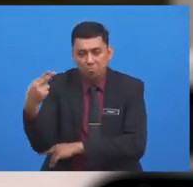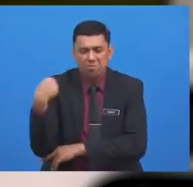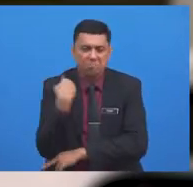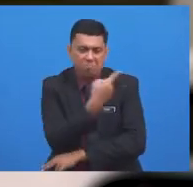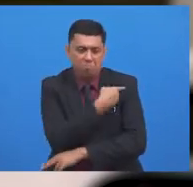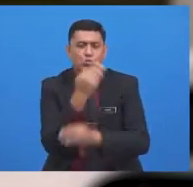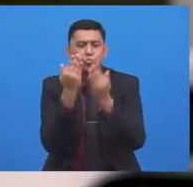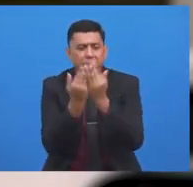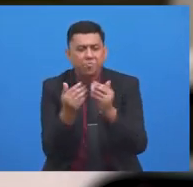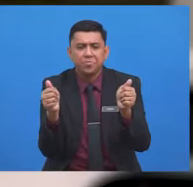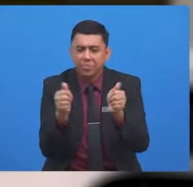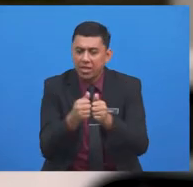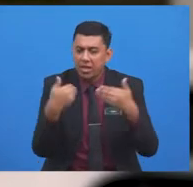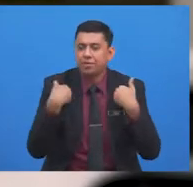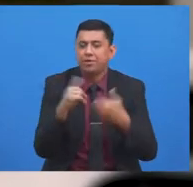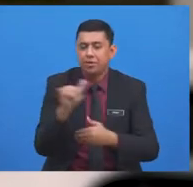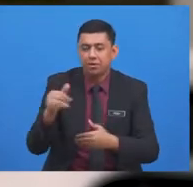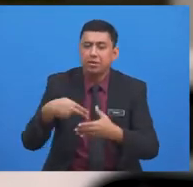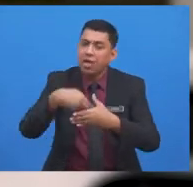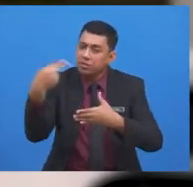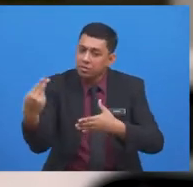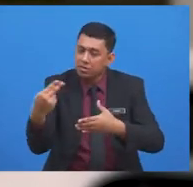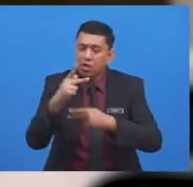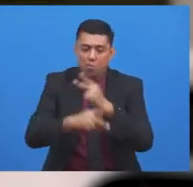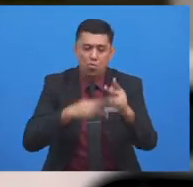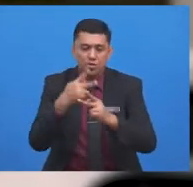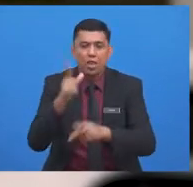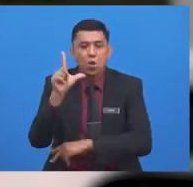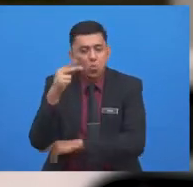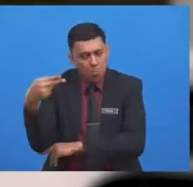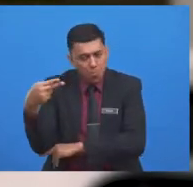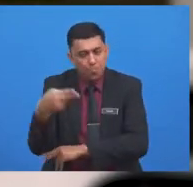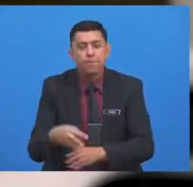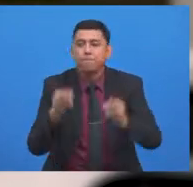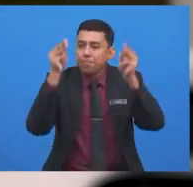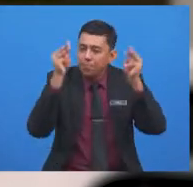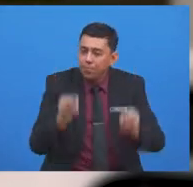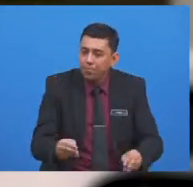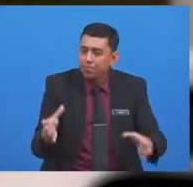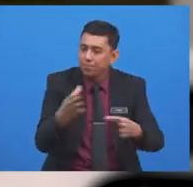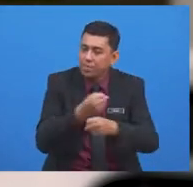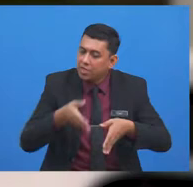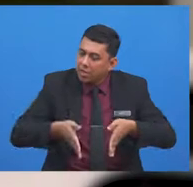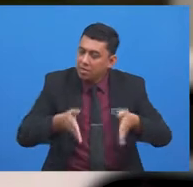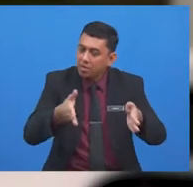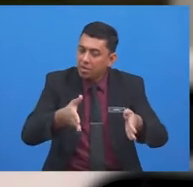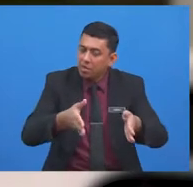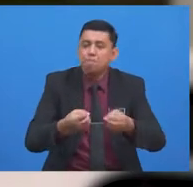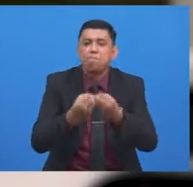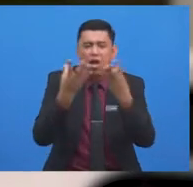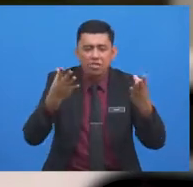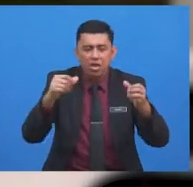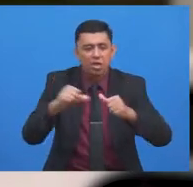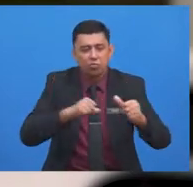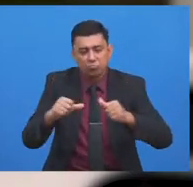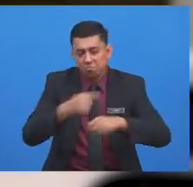harus bersyukur dengan adanya hasil daripada proses luluh hawa ini, manusia dapat menjalankan pelbagai